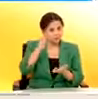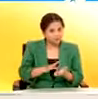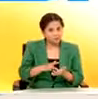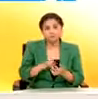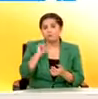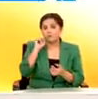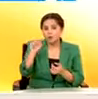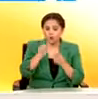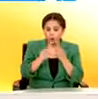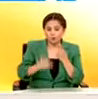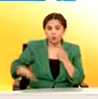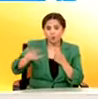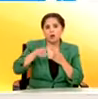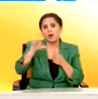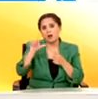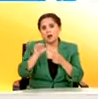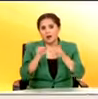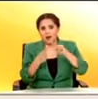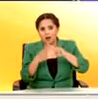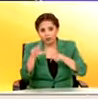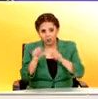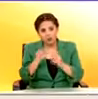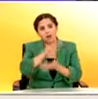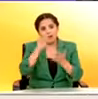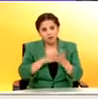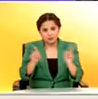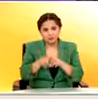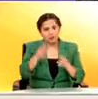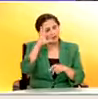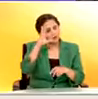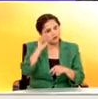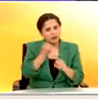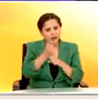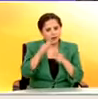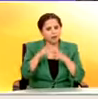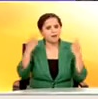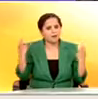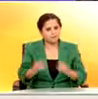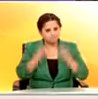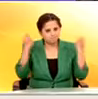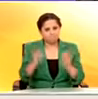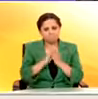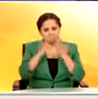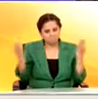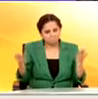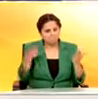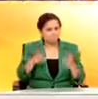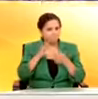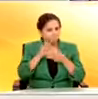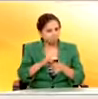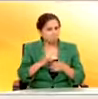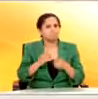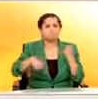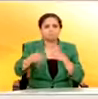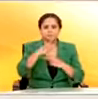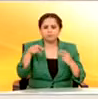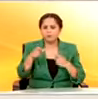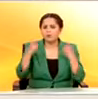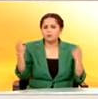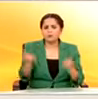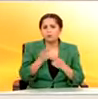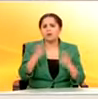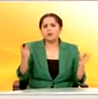के लातविया में भी एक यादगार गीता महोत्सव आयोजित किया गया। इस महोत्सव